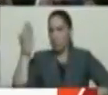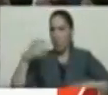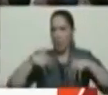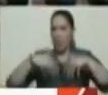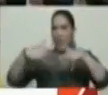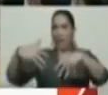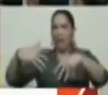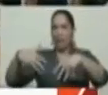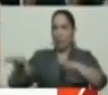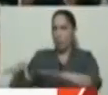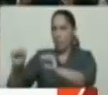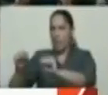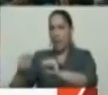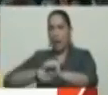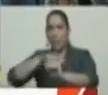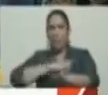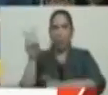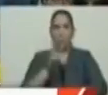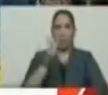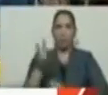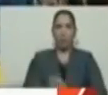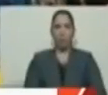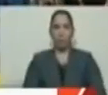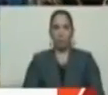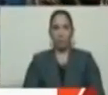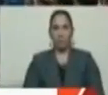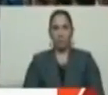لها دور كبير جدا، هي لها يعني ذلك العداء